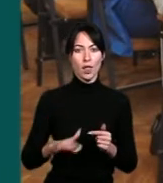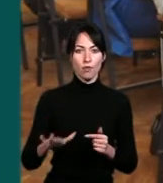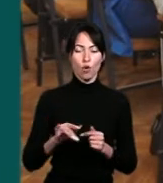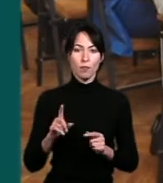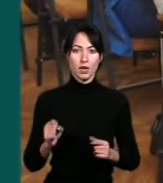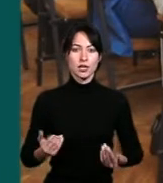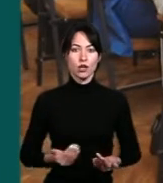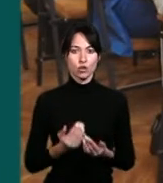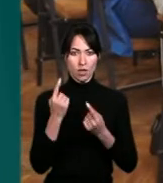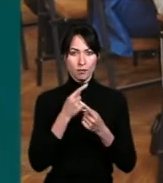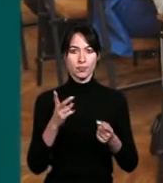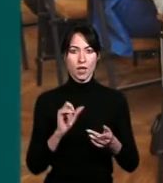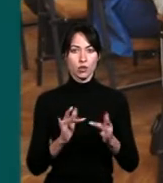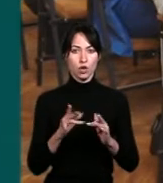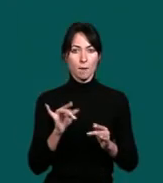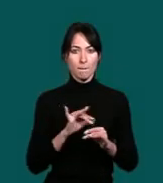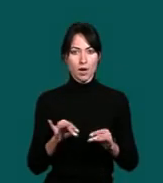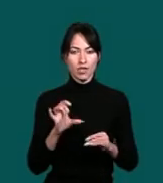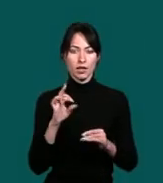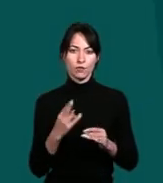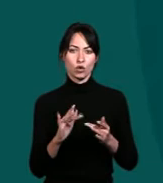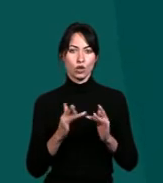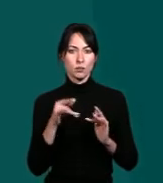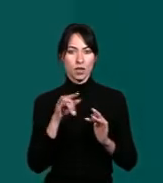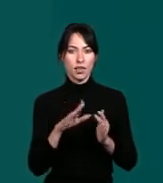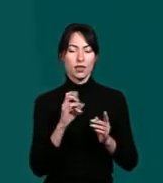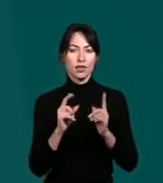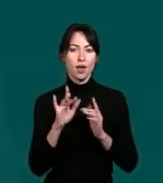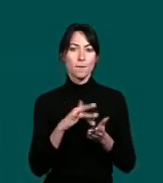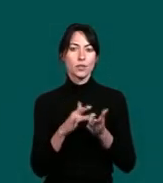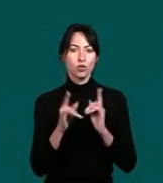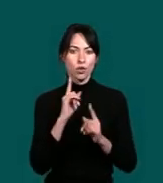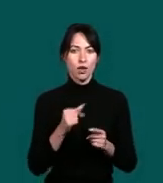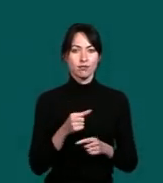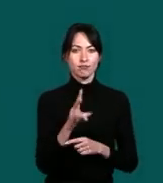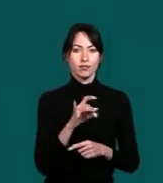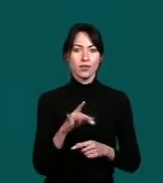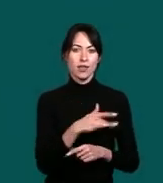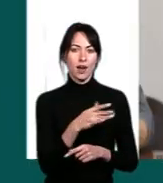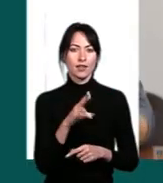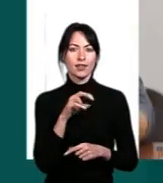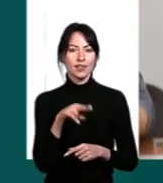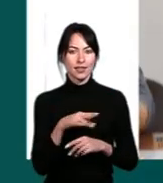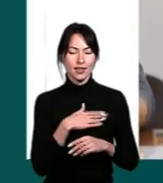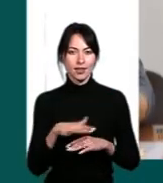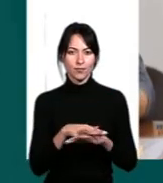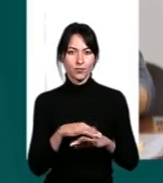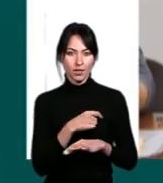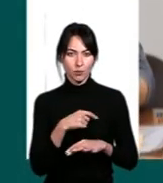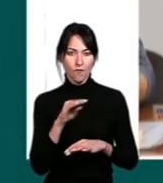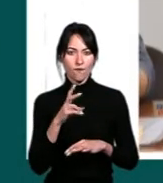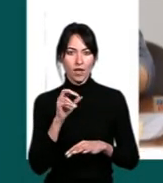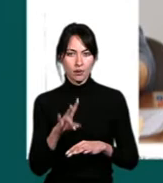життя», повідомляється на сторінці партії у соцмережах. До міської ради йде нардеп від ОПЗЖ Олександр Фельдман. Голова Харківського регіонального